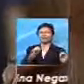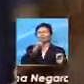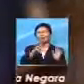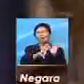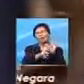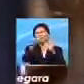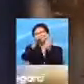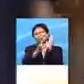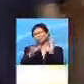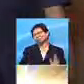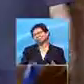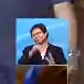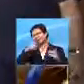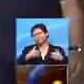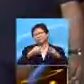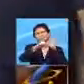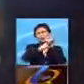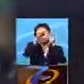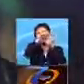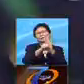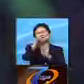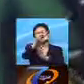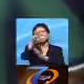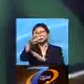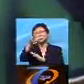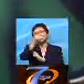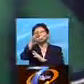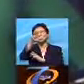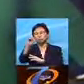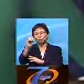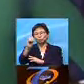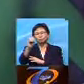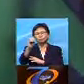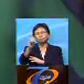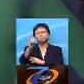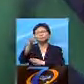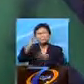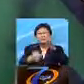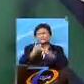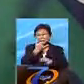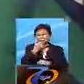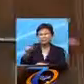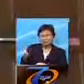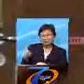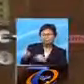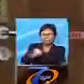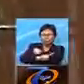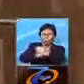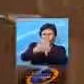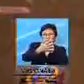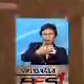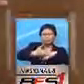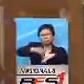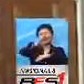diwakili peguam mengikut seksyen 130g a kanon kesessaan jika Sabit kesalahan boleh dihukum penjara